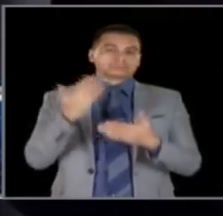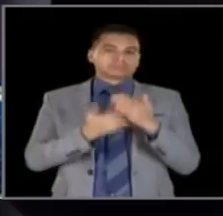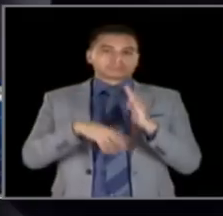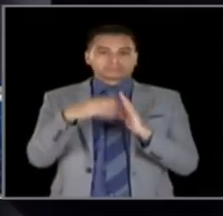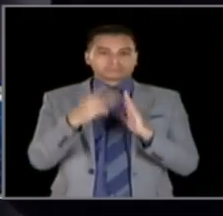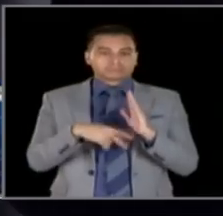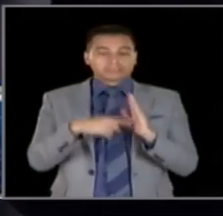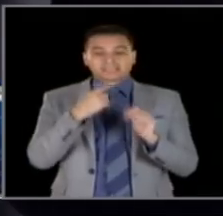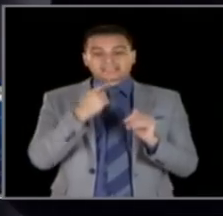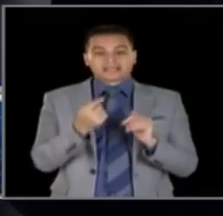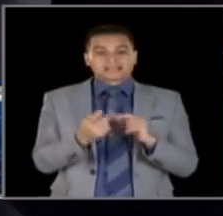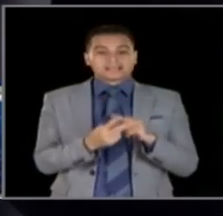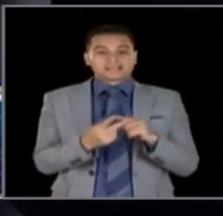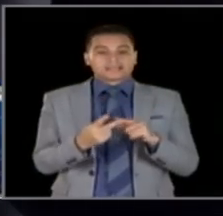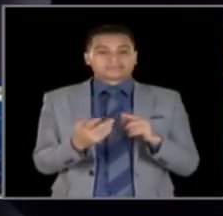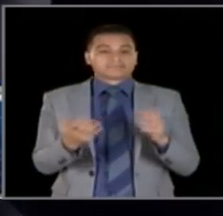ثانيتين،